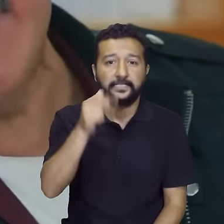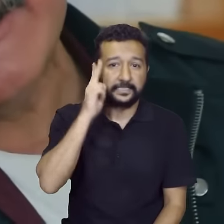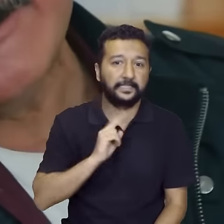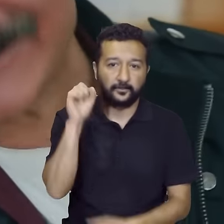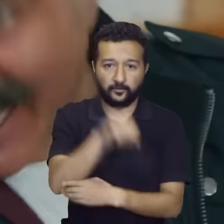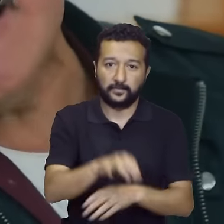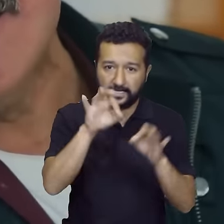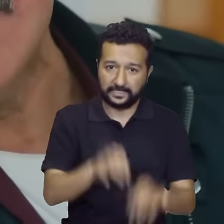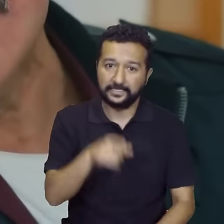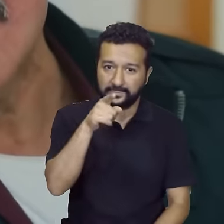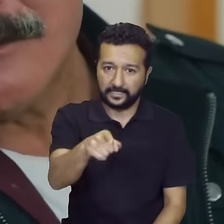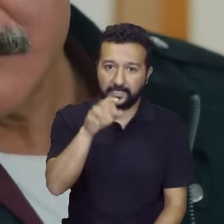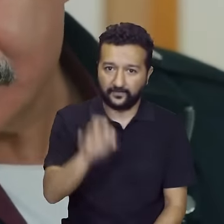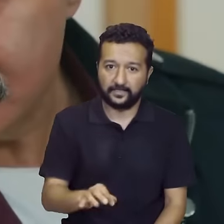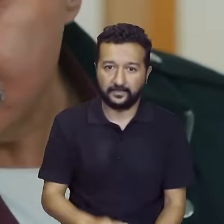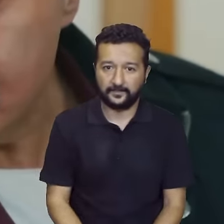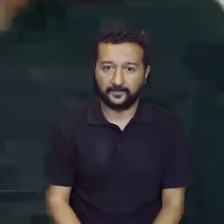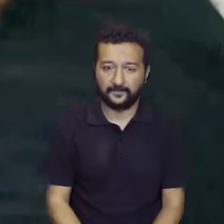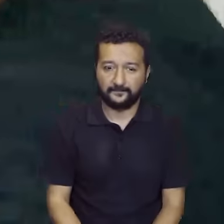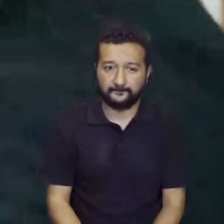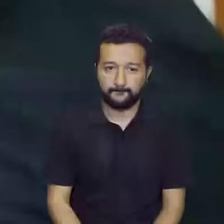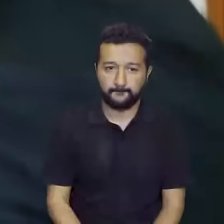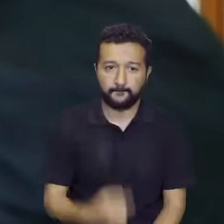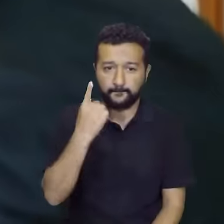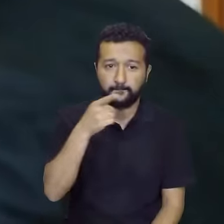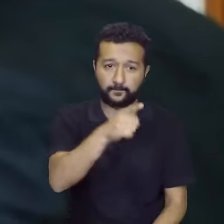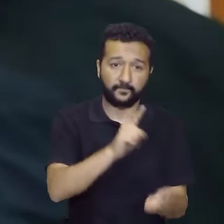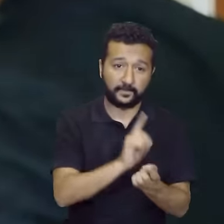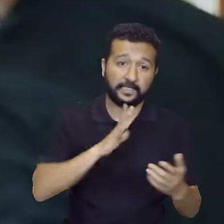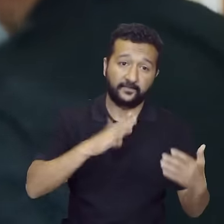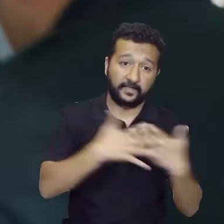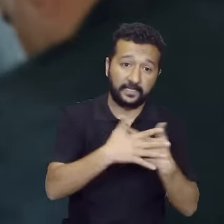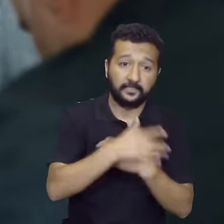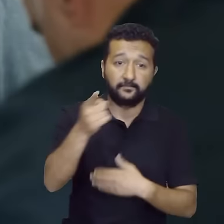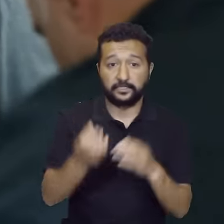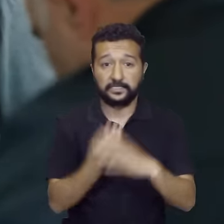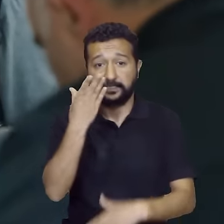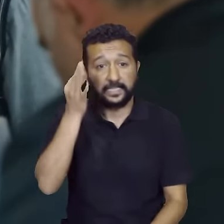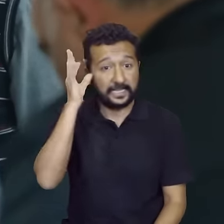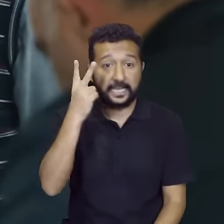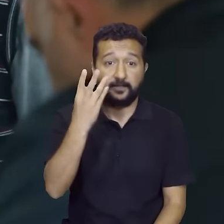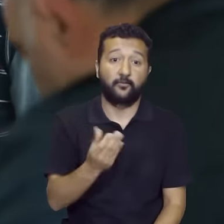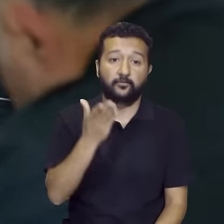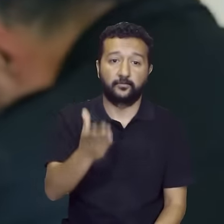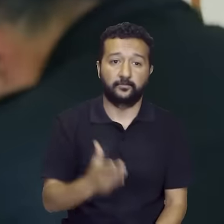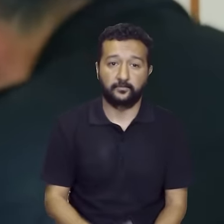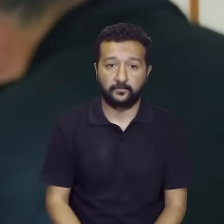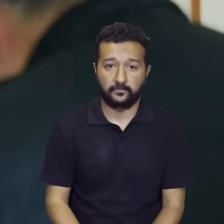düşmanı, evet! Sen! Adile işaret ediyor. Biri vardı geceden, biri düştü bacadan, deliler